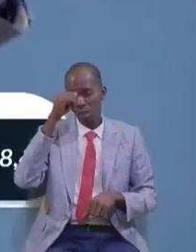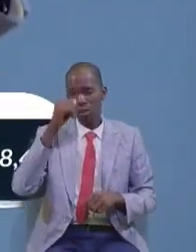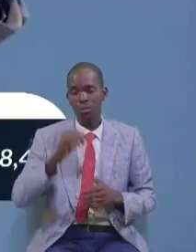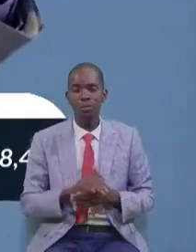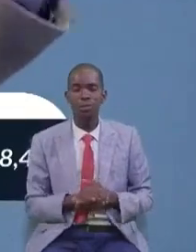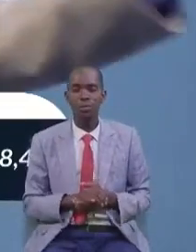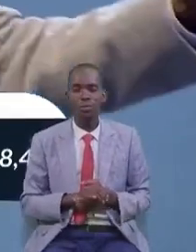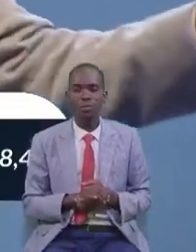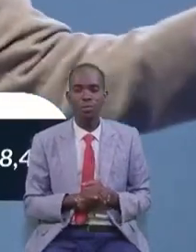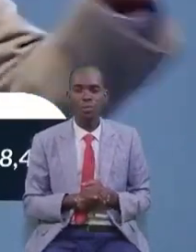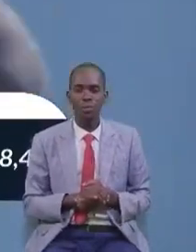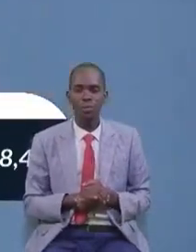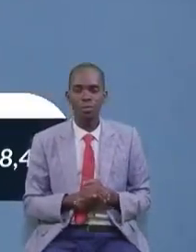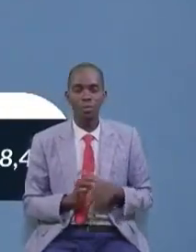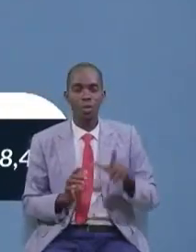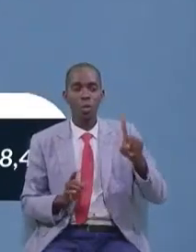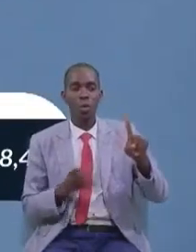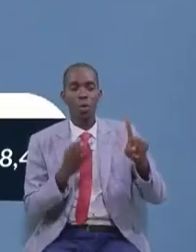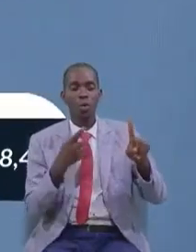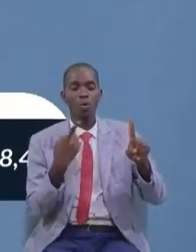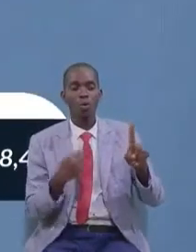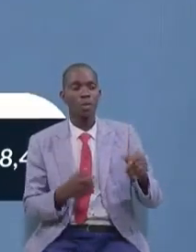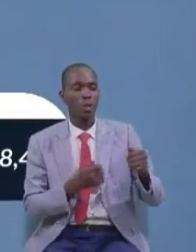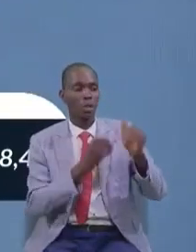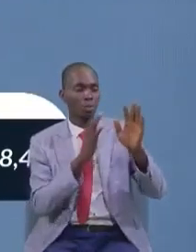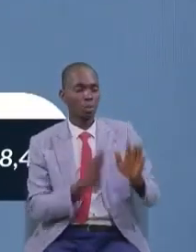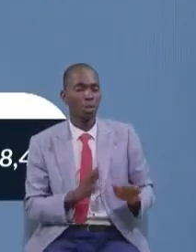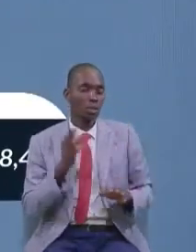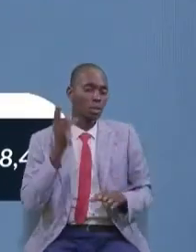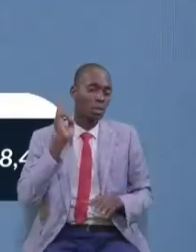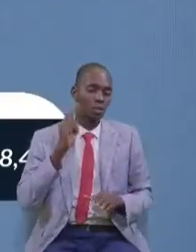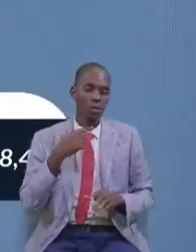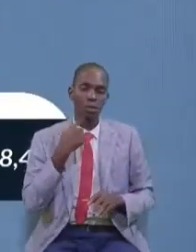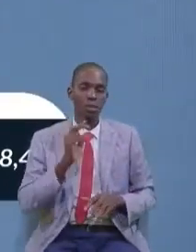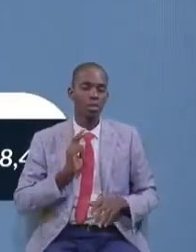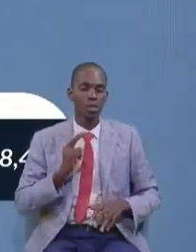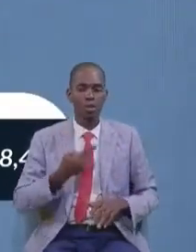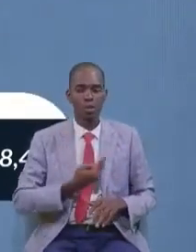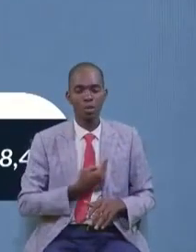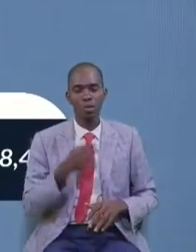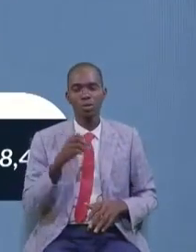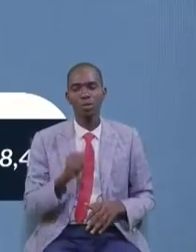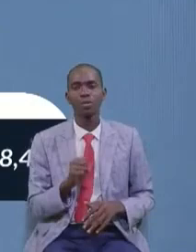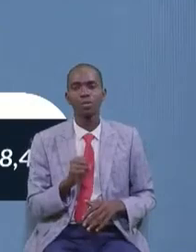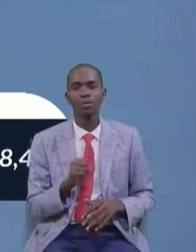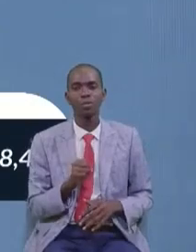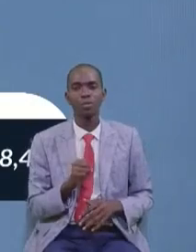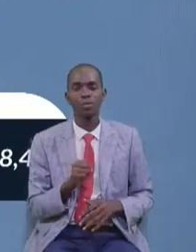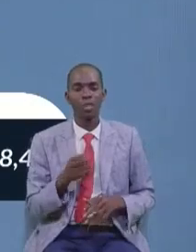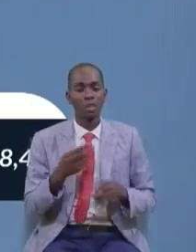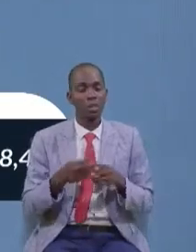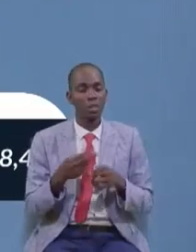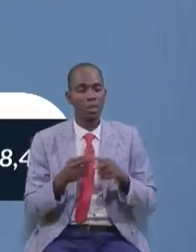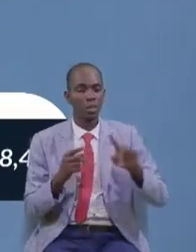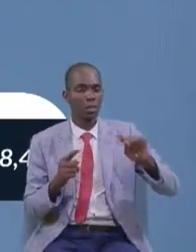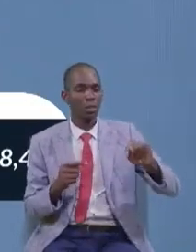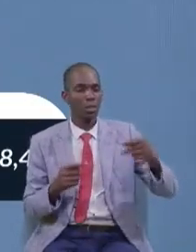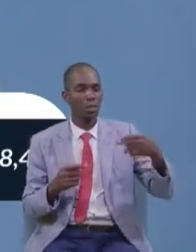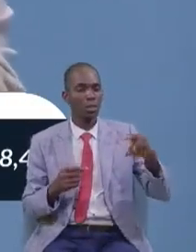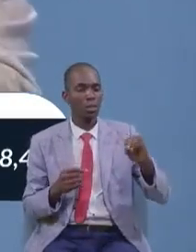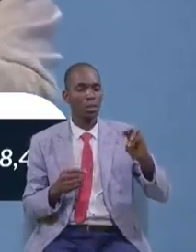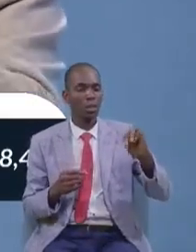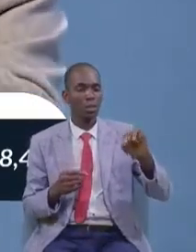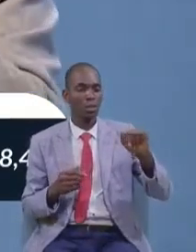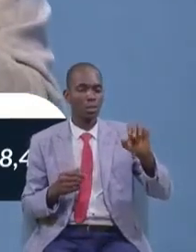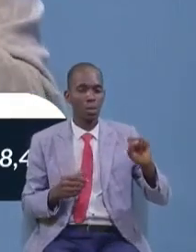మీకు తెలుసా? One of the apostles' history tells us. ఒక అపోస్తలుడు చరిత్ర మనకు చెప్తున్నాడు. థామస్. ఆయన పేరు థామస్.